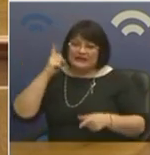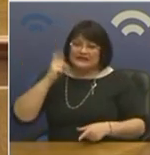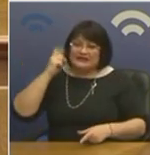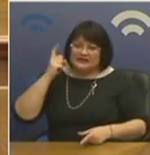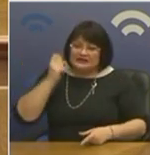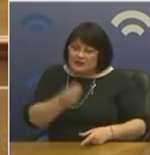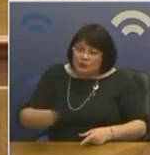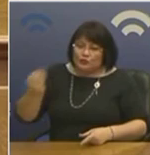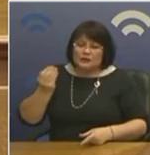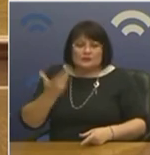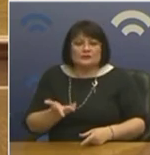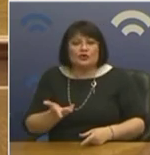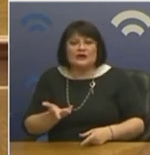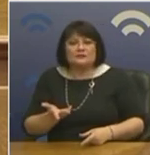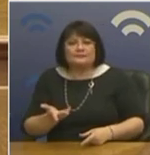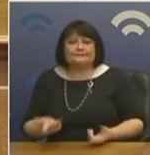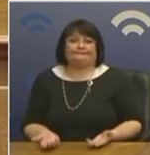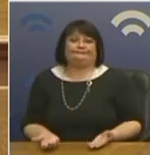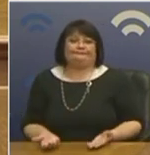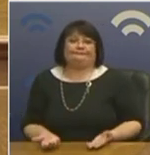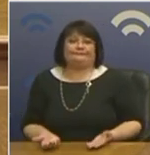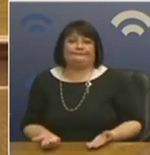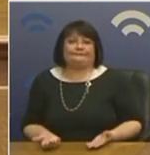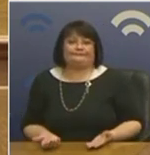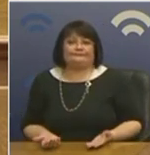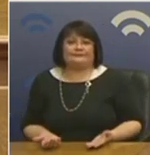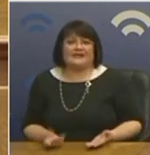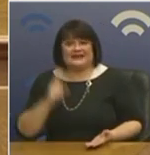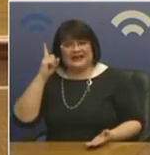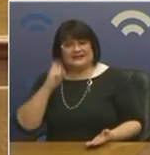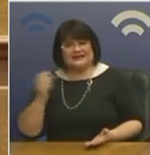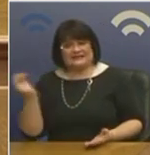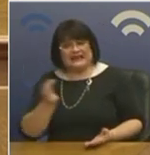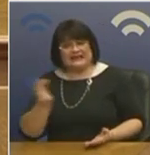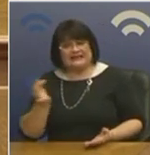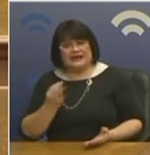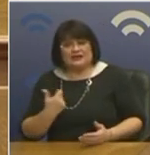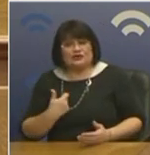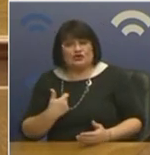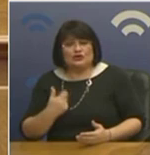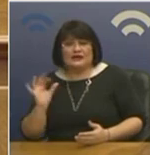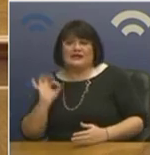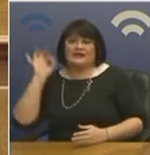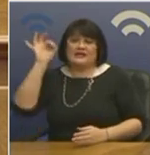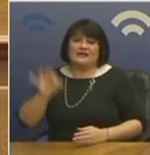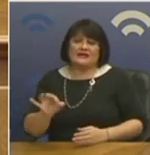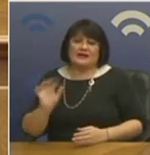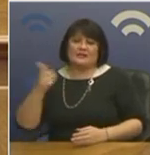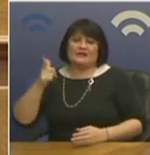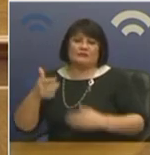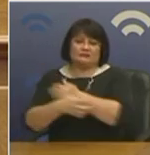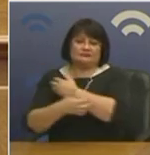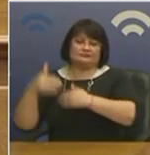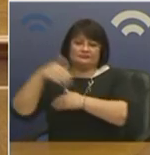βουλευτές, δεν θα την πτωχεύατε την Ελλάδα. Αν τα ξέρετε όλα καλά, δεν θα οδηγούμαστε μαθηματικά στην πτώχευση υπό